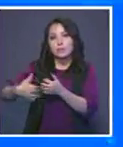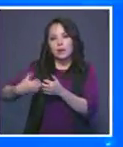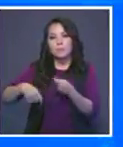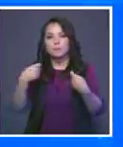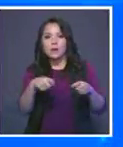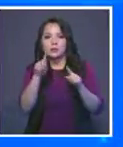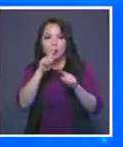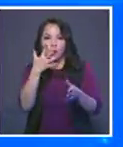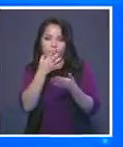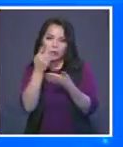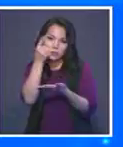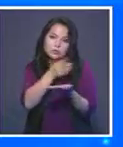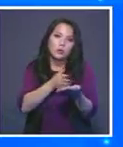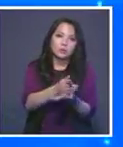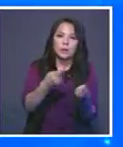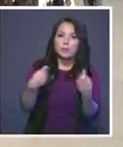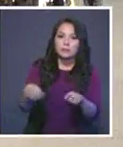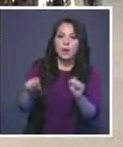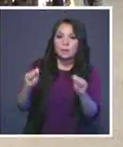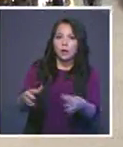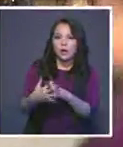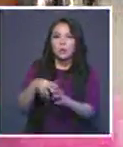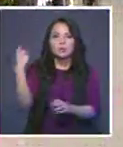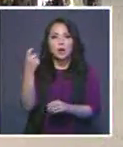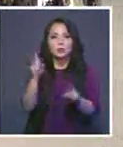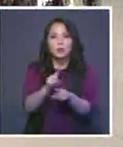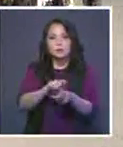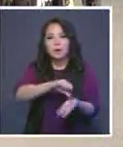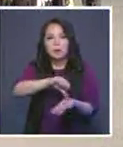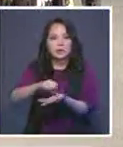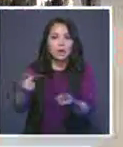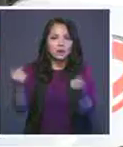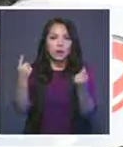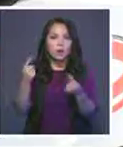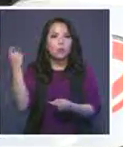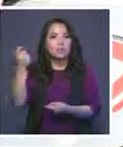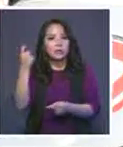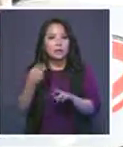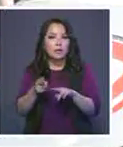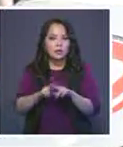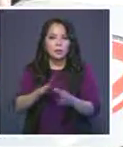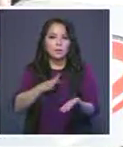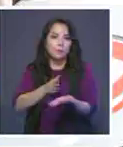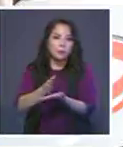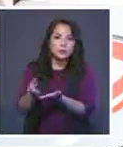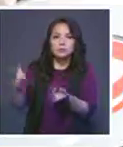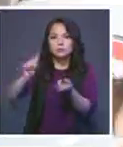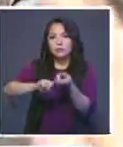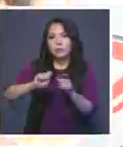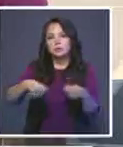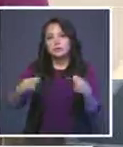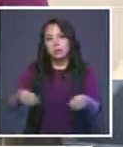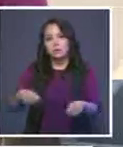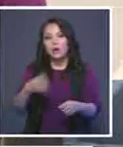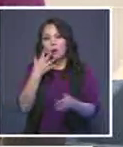базарлар жасақталмақ. Мұндай сауда орындарына ауыл шаруашылығы өнімдері өңірдегі ірі қожалықтардан тікелей жеткізіледі. Бұл әлеуметтік маңызға